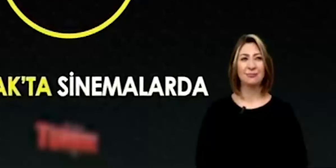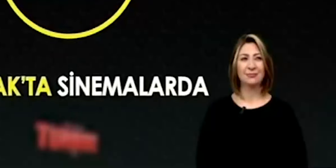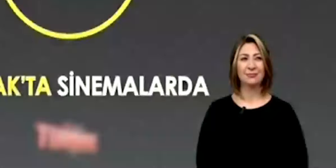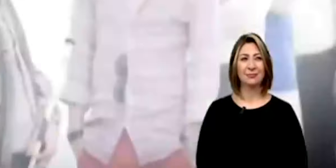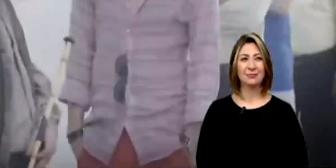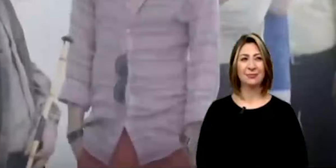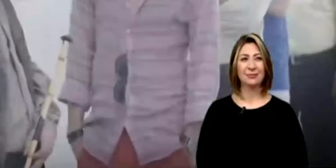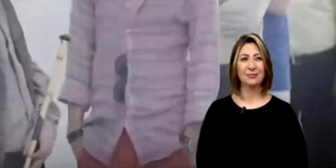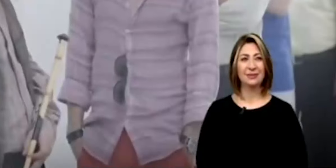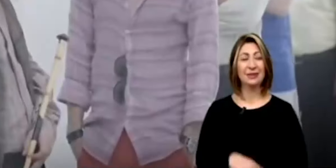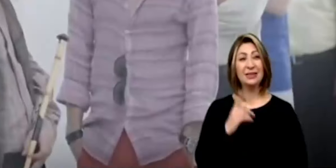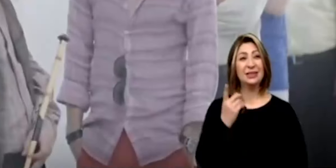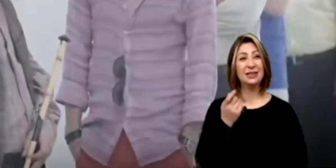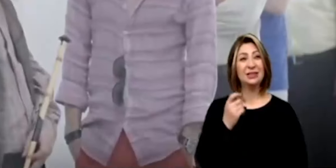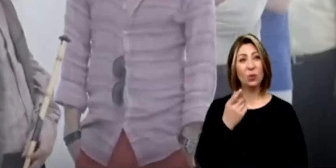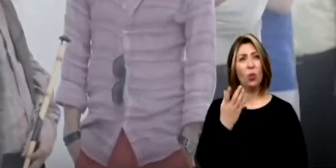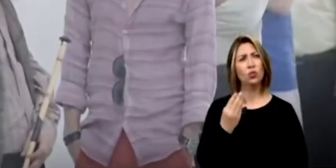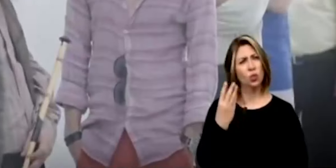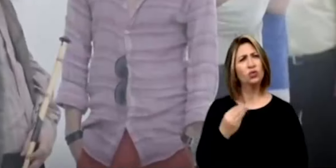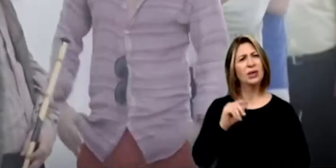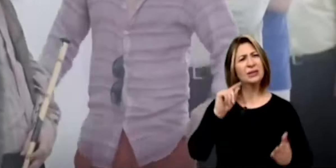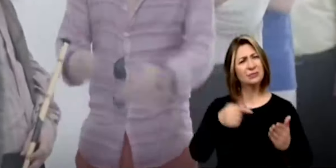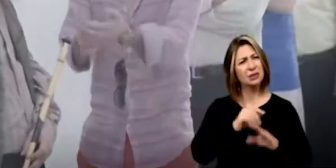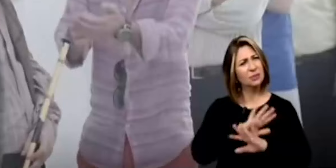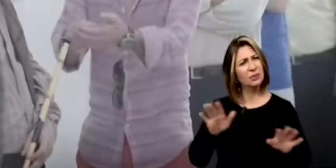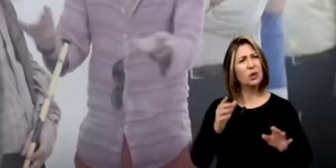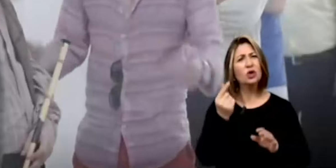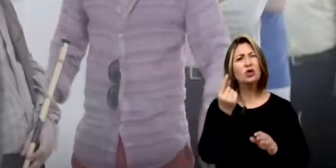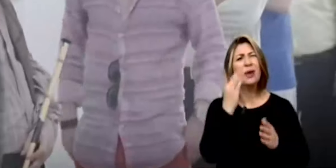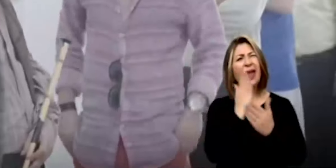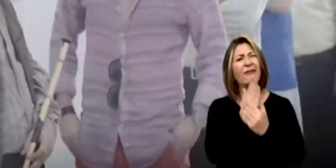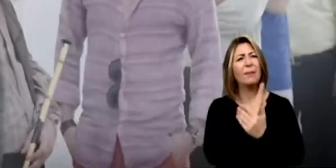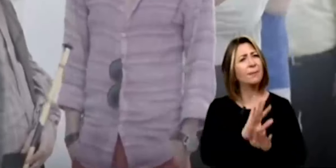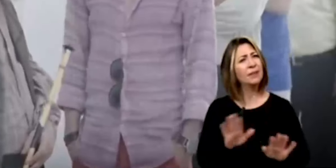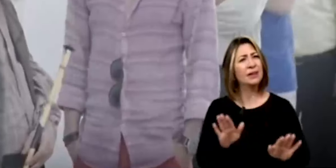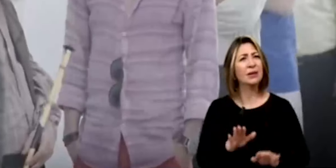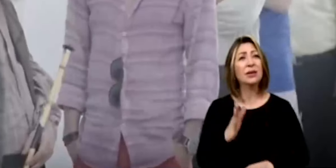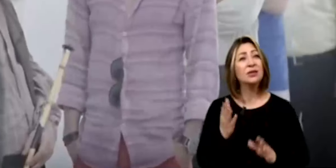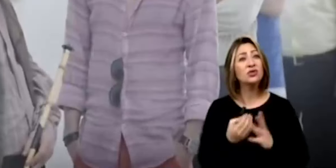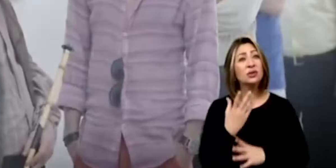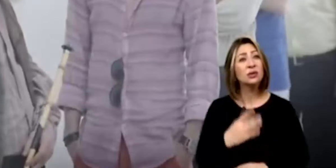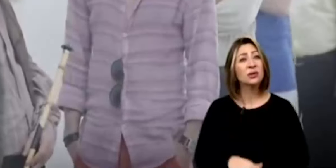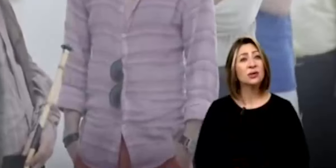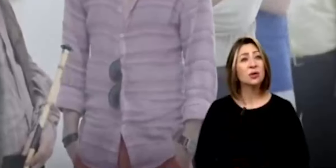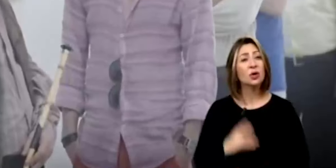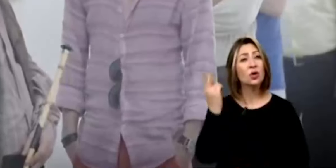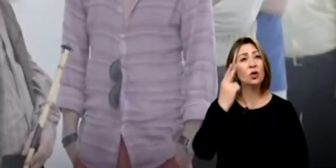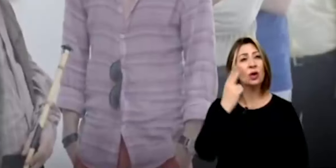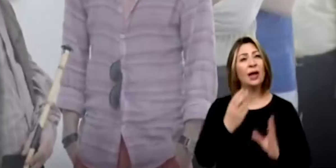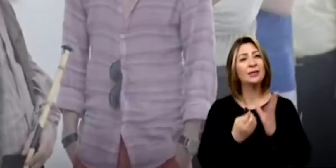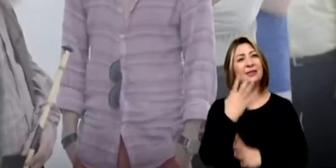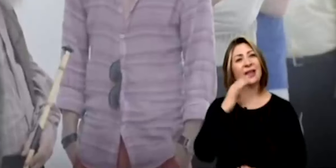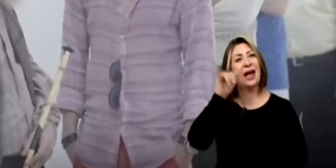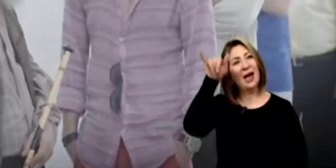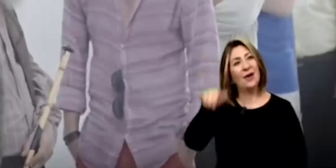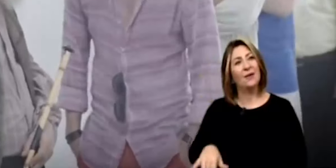Neresi çıktı? Senin bir işin var. Ha, oldu oldu. İmzalattık mı tamamdır. Küçük bir evrak kaldı, bitti. Neresi çıktı? Kütahya çıktı, hava indirmeye